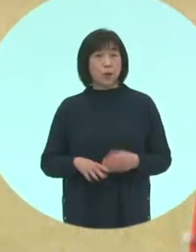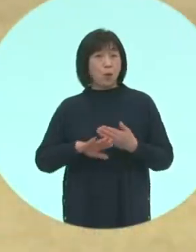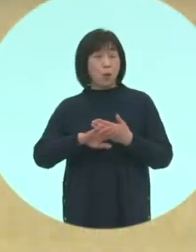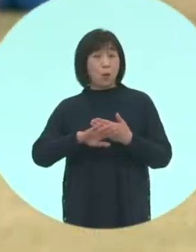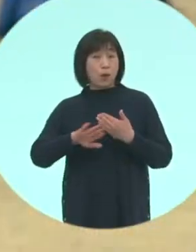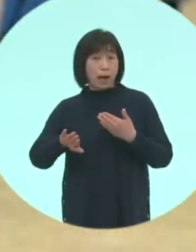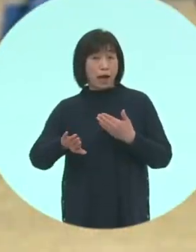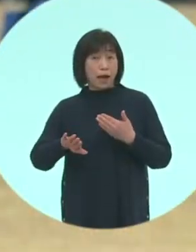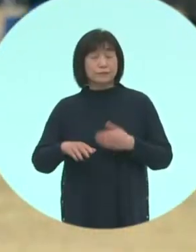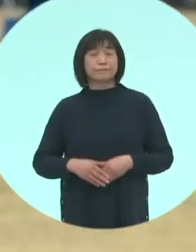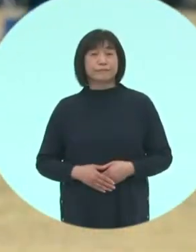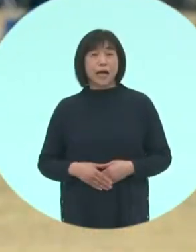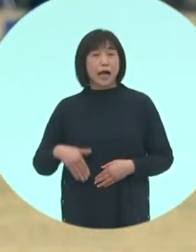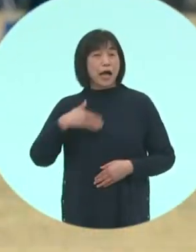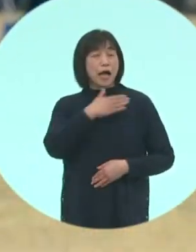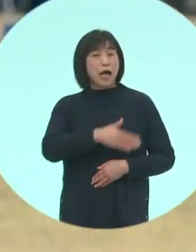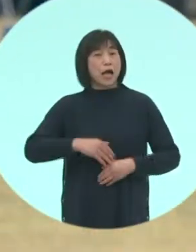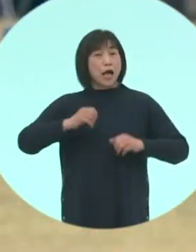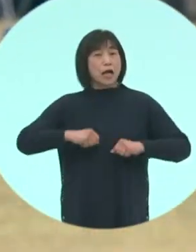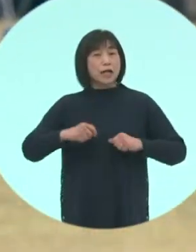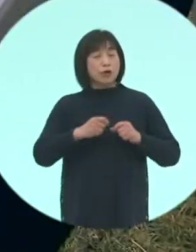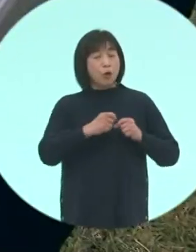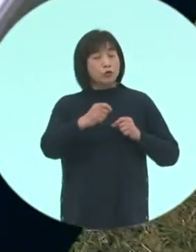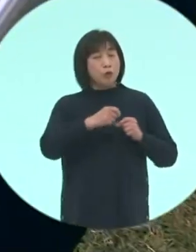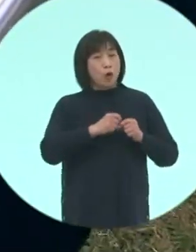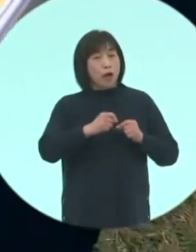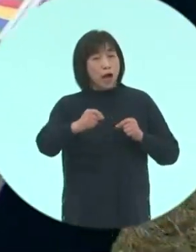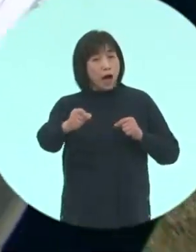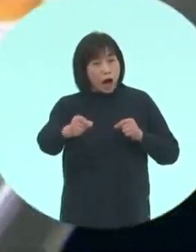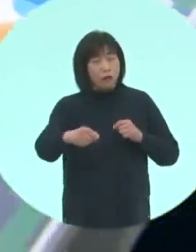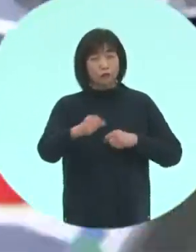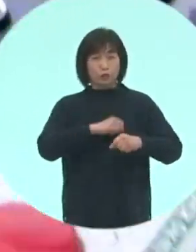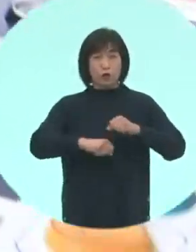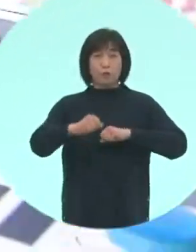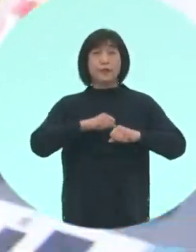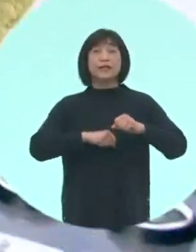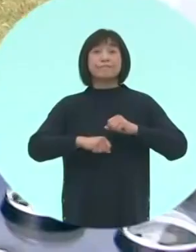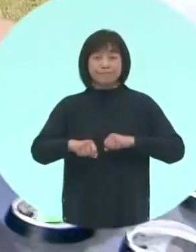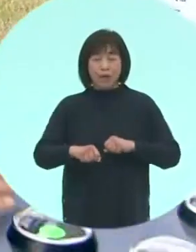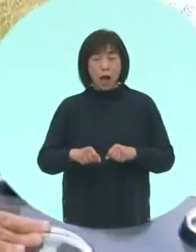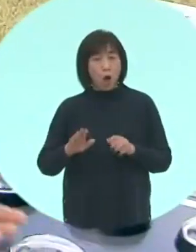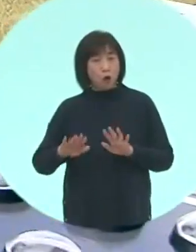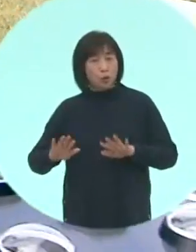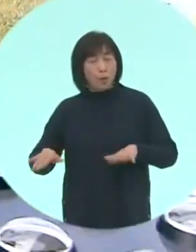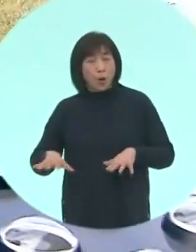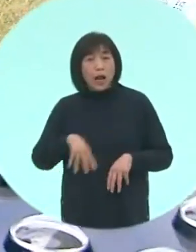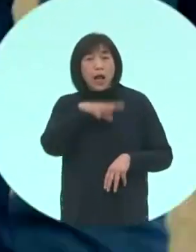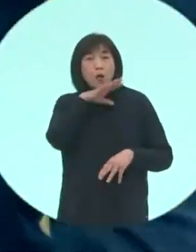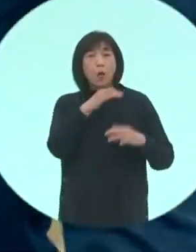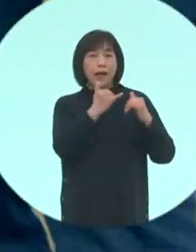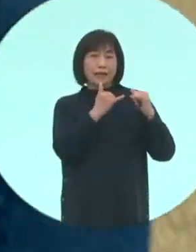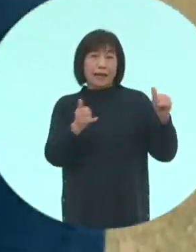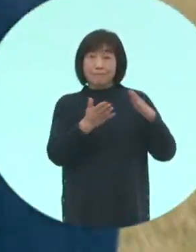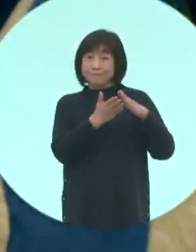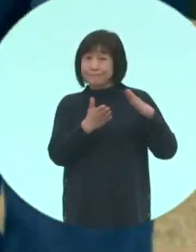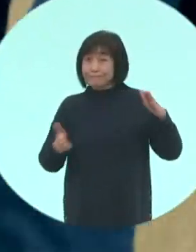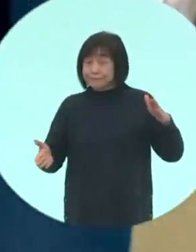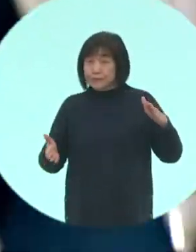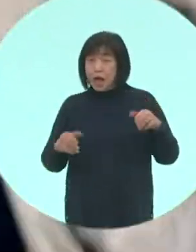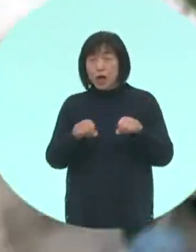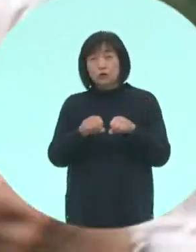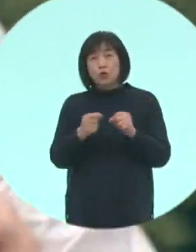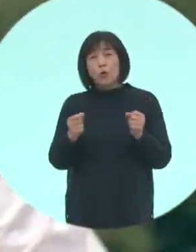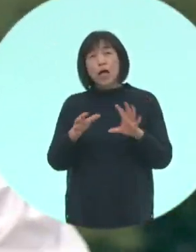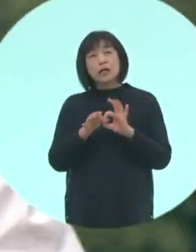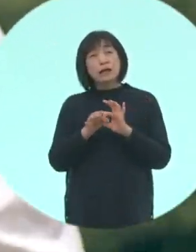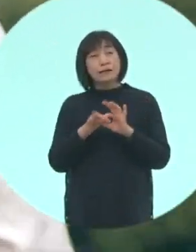その他、健康寿命を延伸させる取り組みとして、子どもから高齢者まで障害の有無